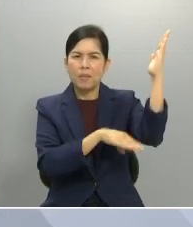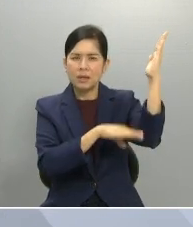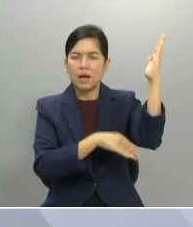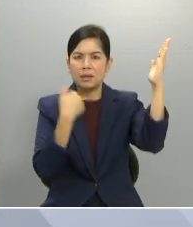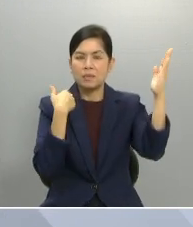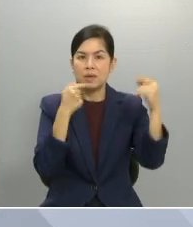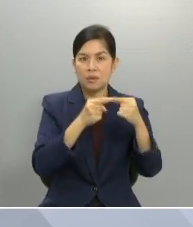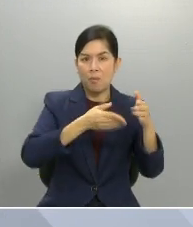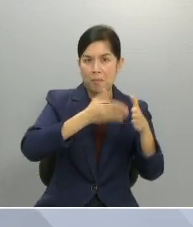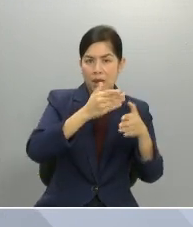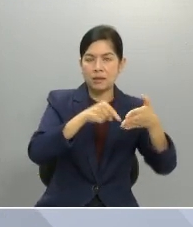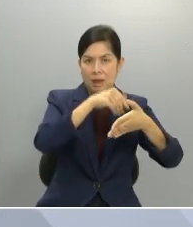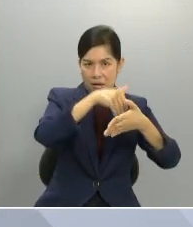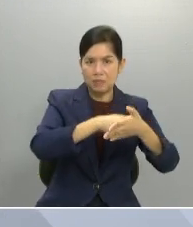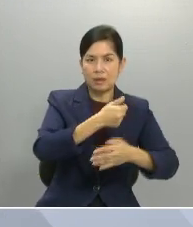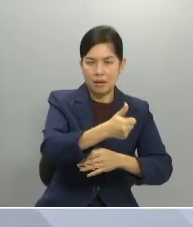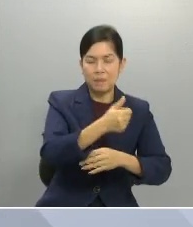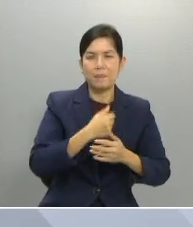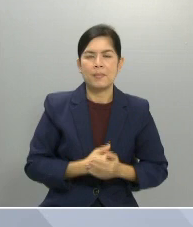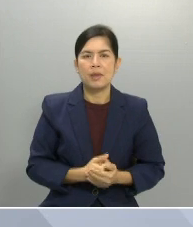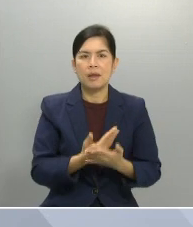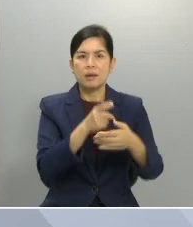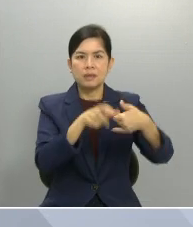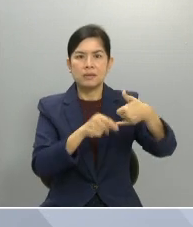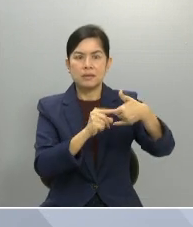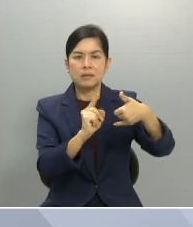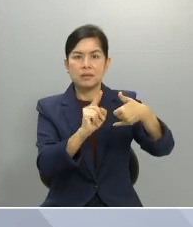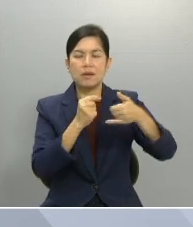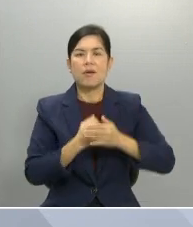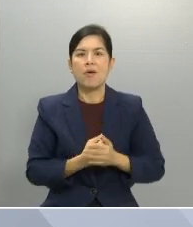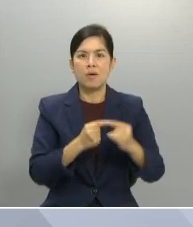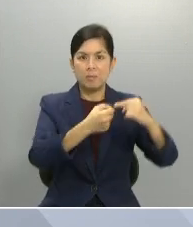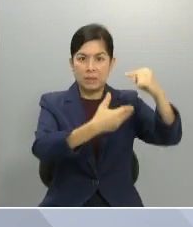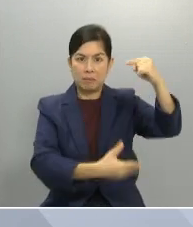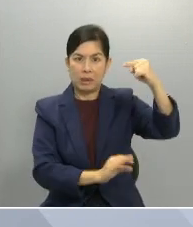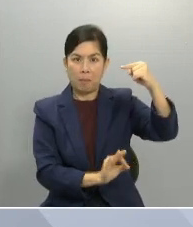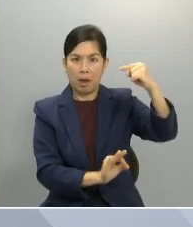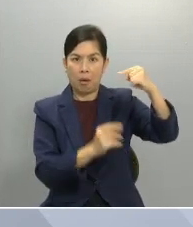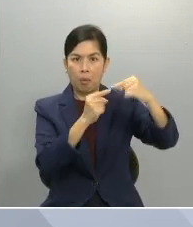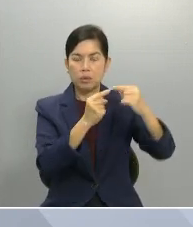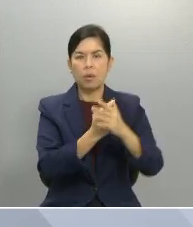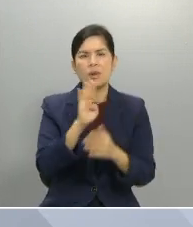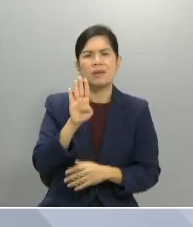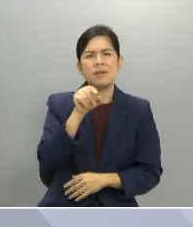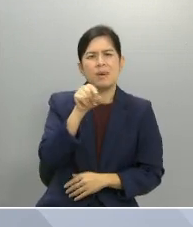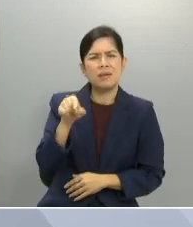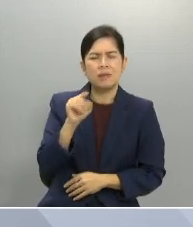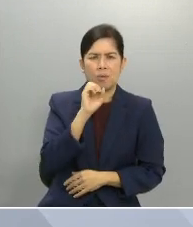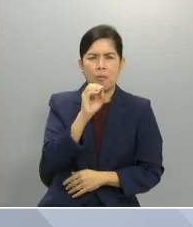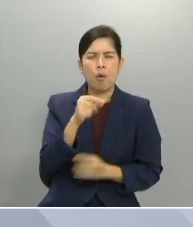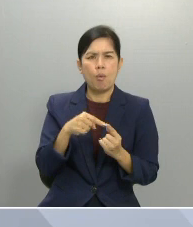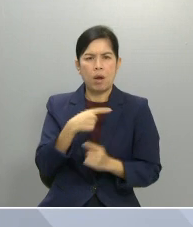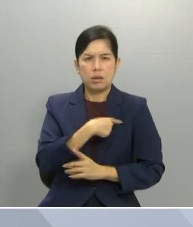ปรากฏภูมิใจไทยคุณอนุทินลงเป็นอันดับ 9เลย 4%ค่ะสาเหตุก็คือชื่นชอบนโยบายของ